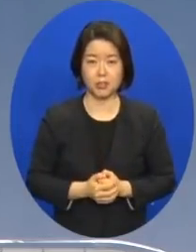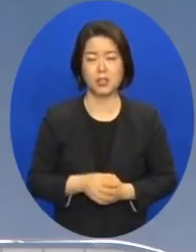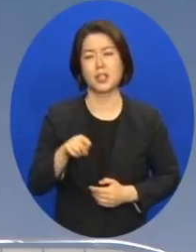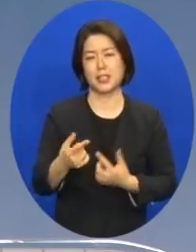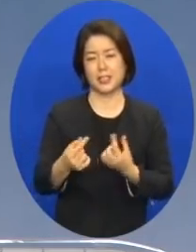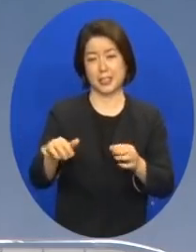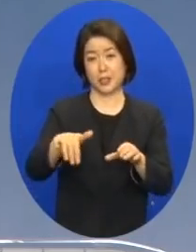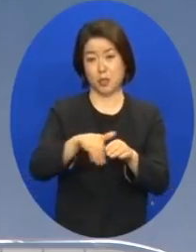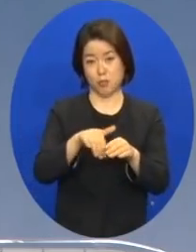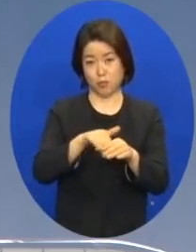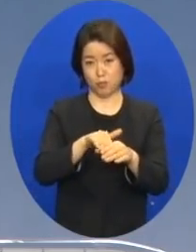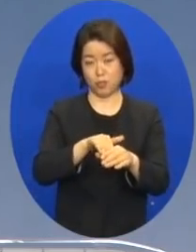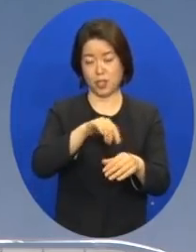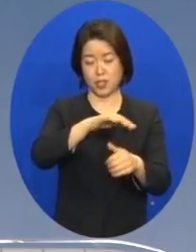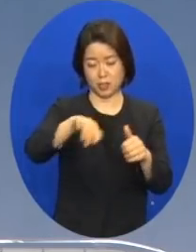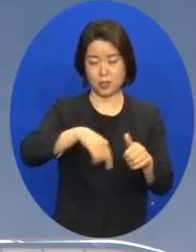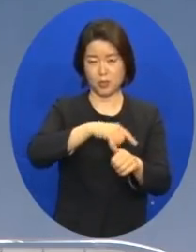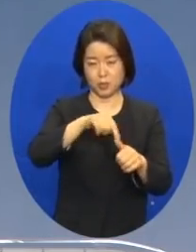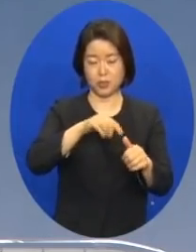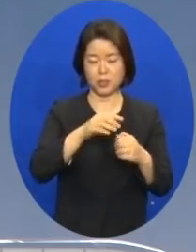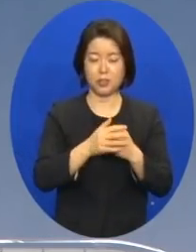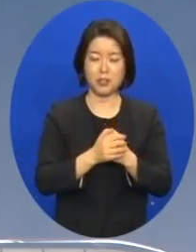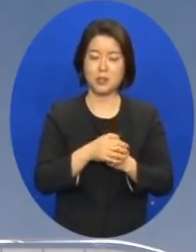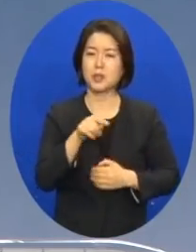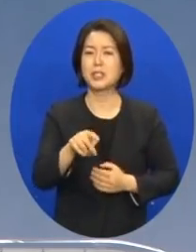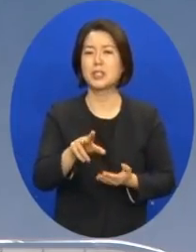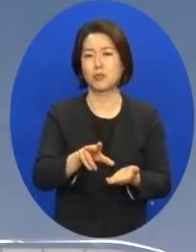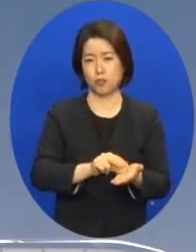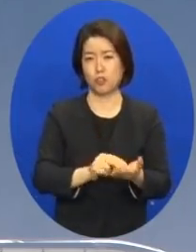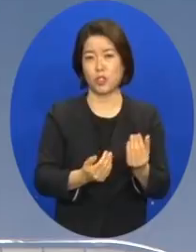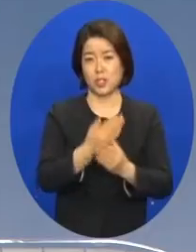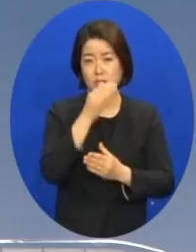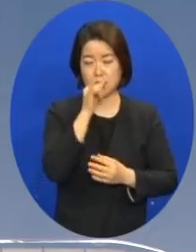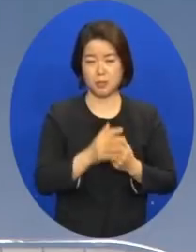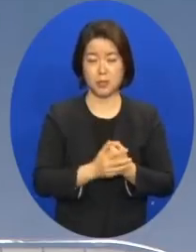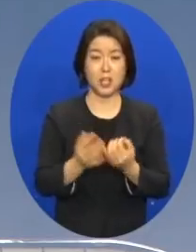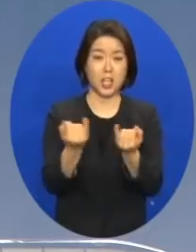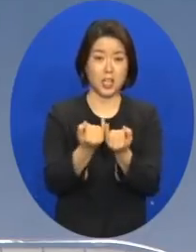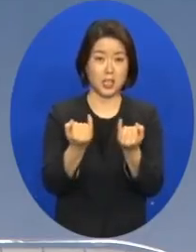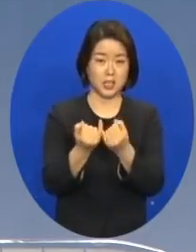속에서 이 문제가 생긴 겁니다. 여자